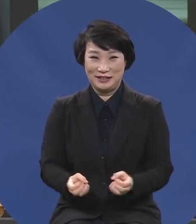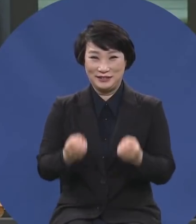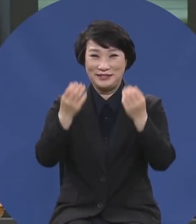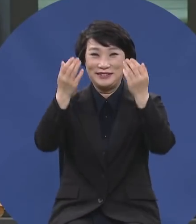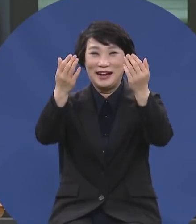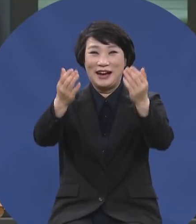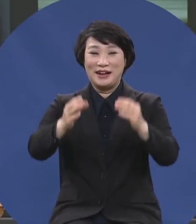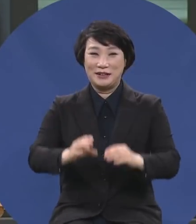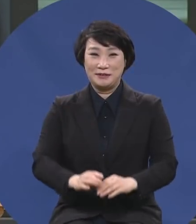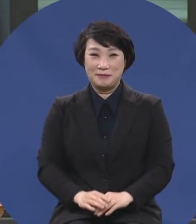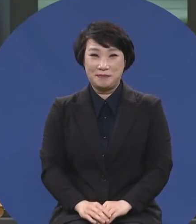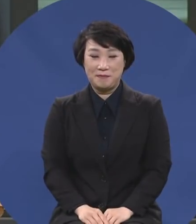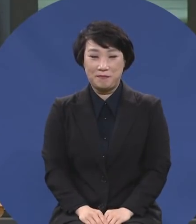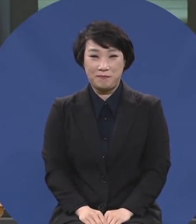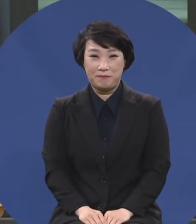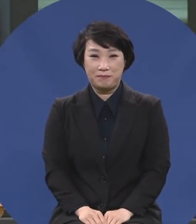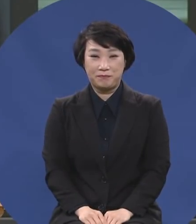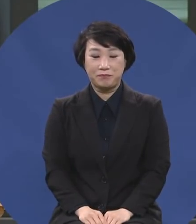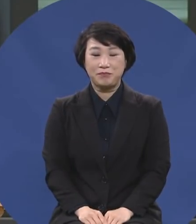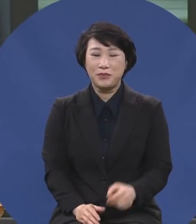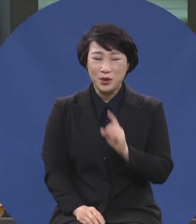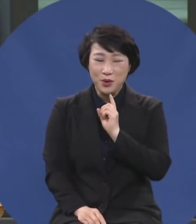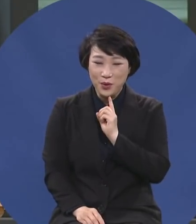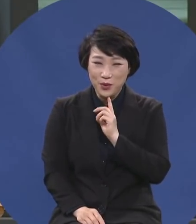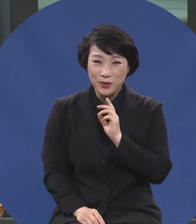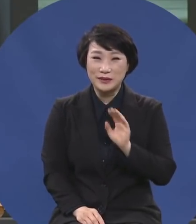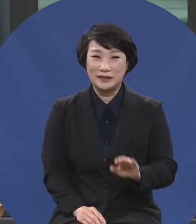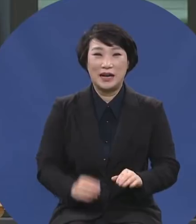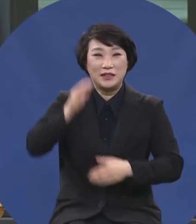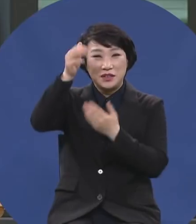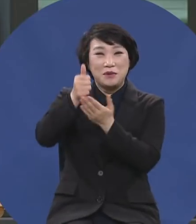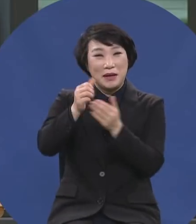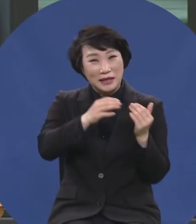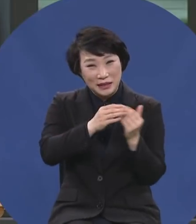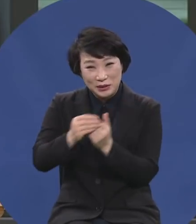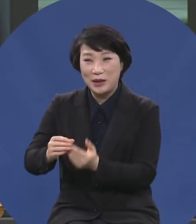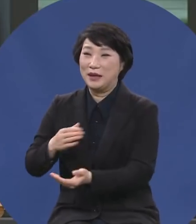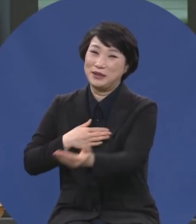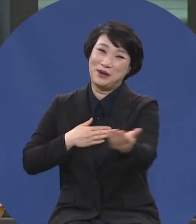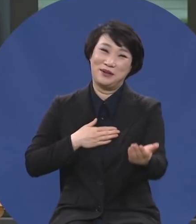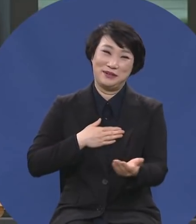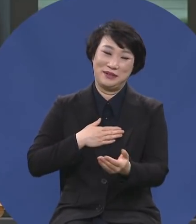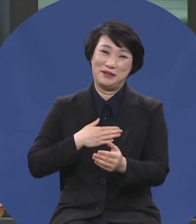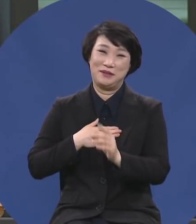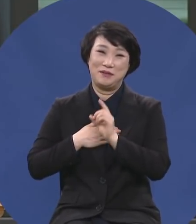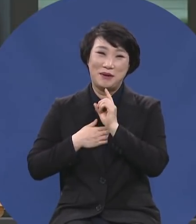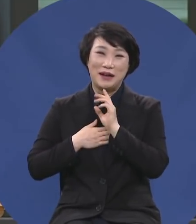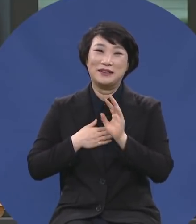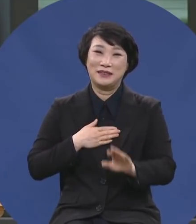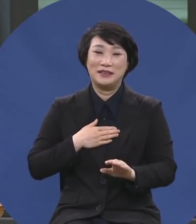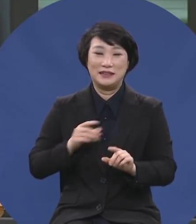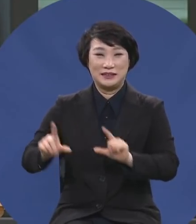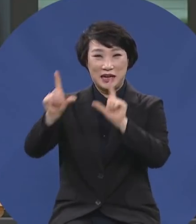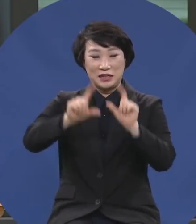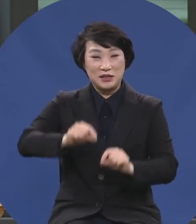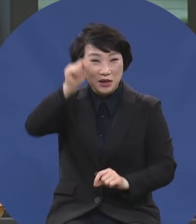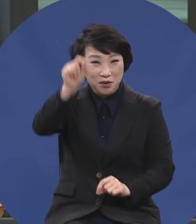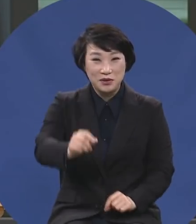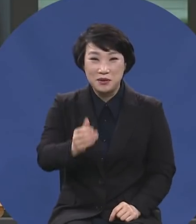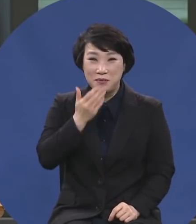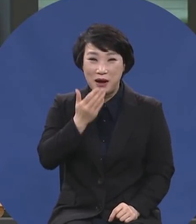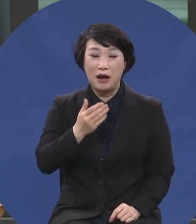할렐루야. 그러므로 오직 성령으로 인도받는 것만이 영원히 살 수